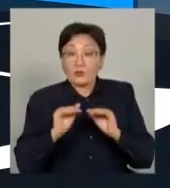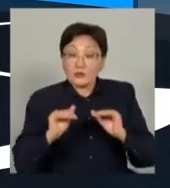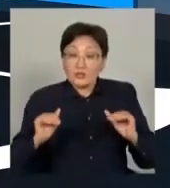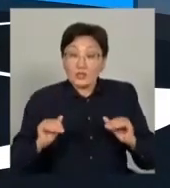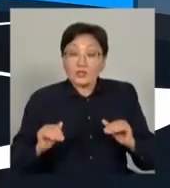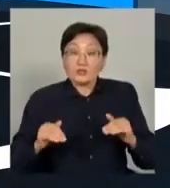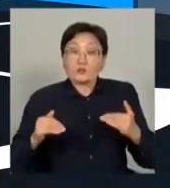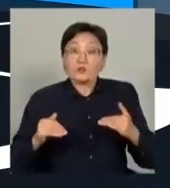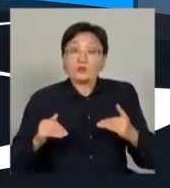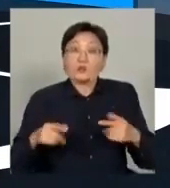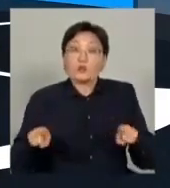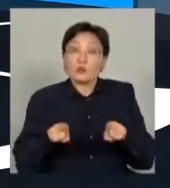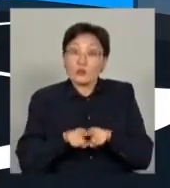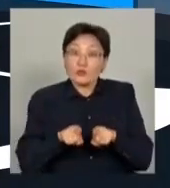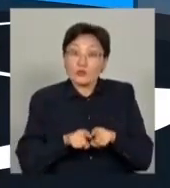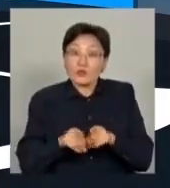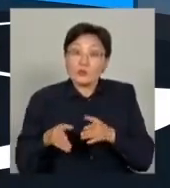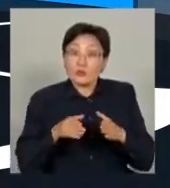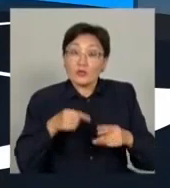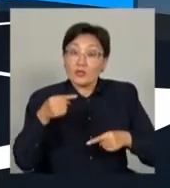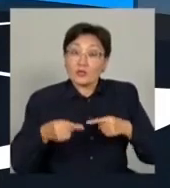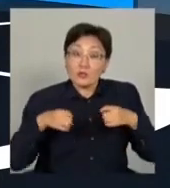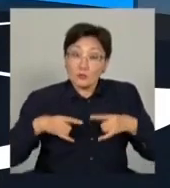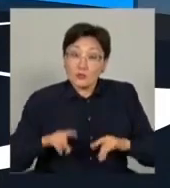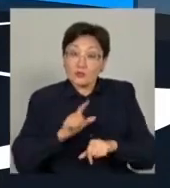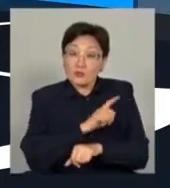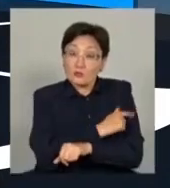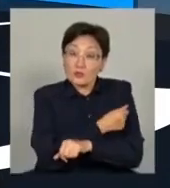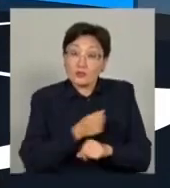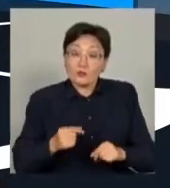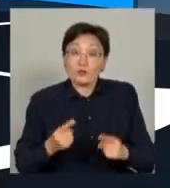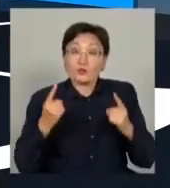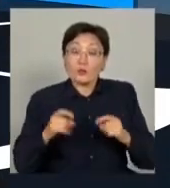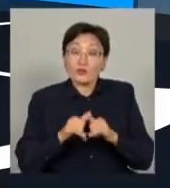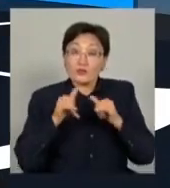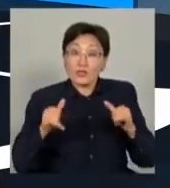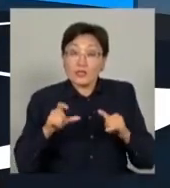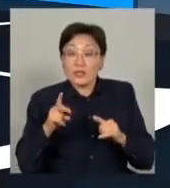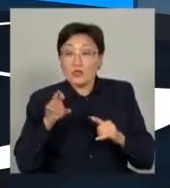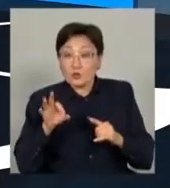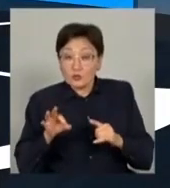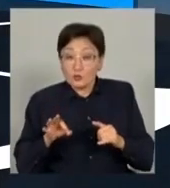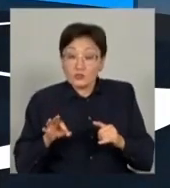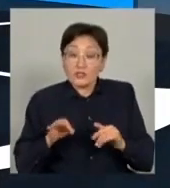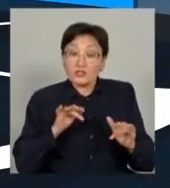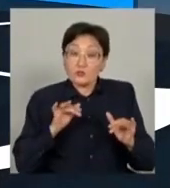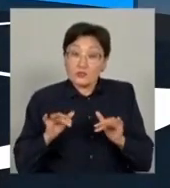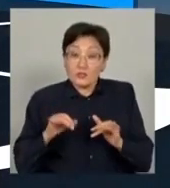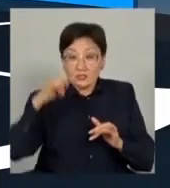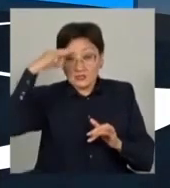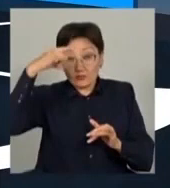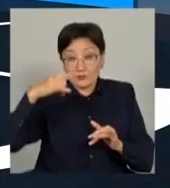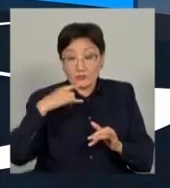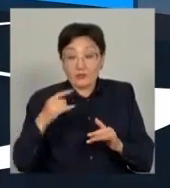бала денеден тыс ұрықтандыру арқылы дүниеге келді. Медицинаның үлкен баспалдағы саналатын экстракорпоральды ұрықтандыру әдісінің